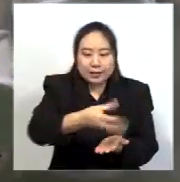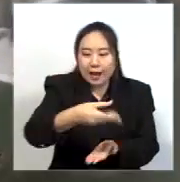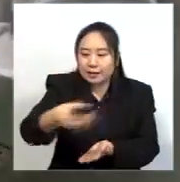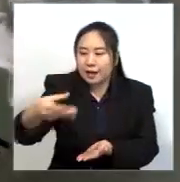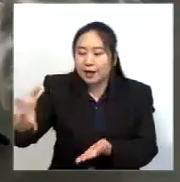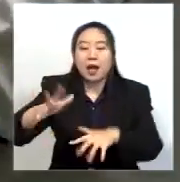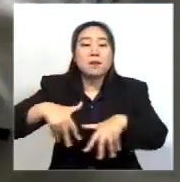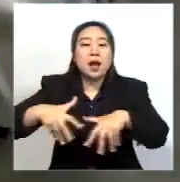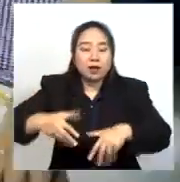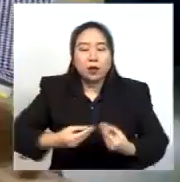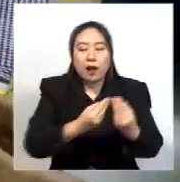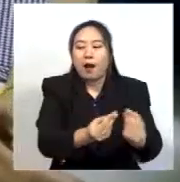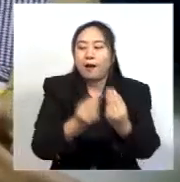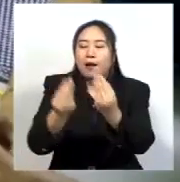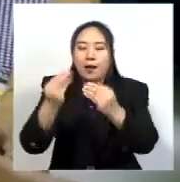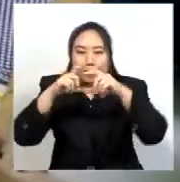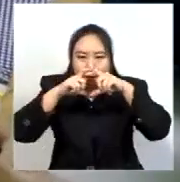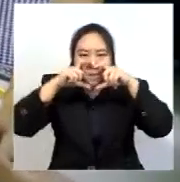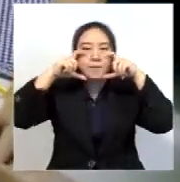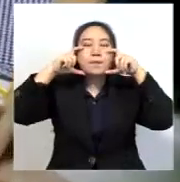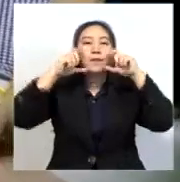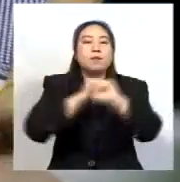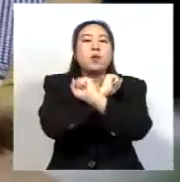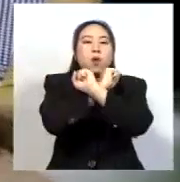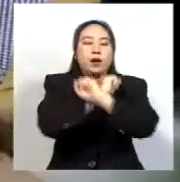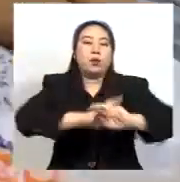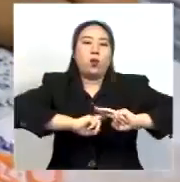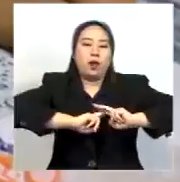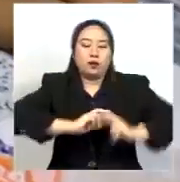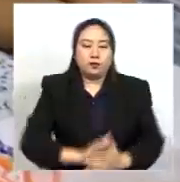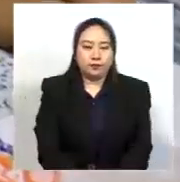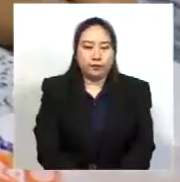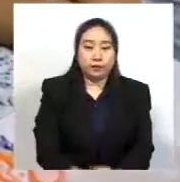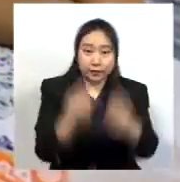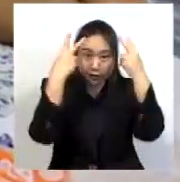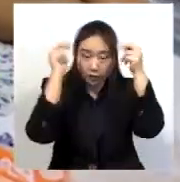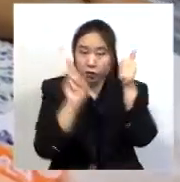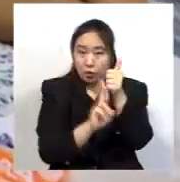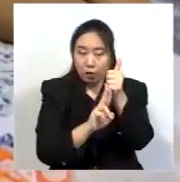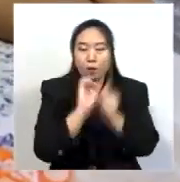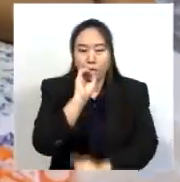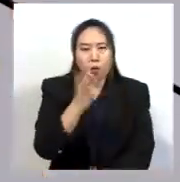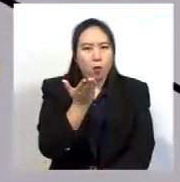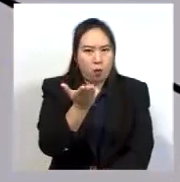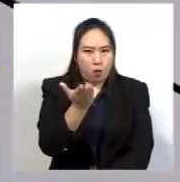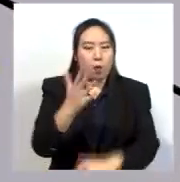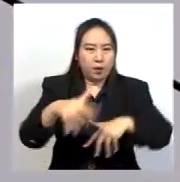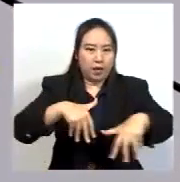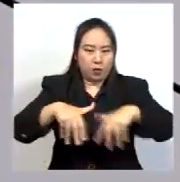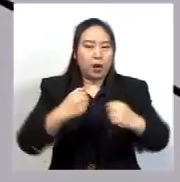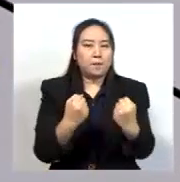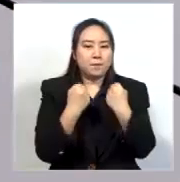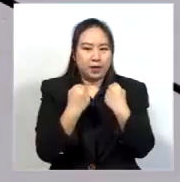จ่ายให้กับประชาชนในพื้นที่ที่จะได้ใส่หน้ากากในการป้องกันตนเองรองนายกรัฐมนตรีบอกว่าขอให้ประชาชน